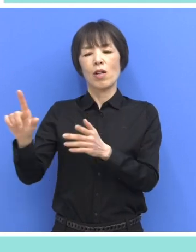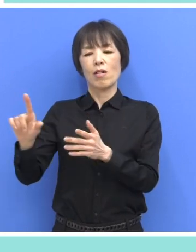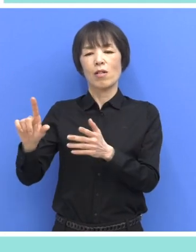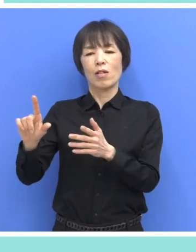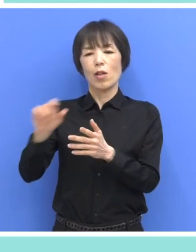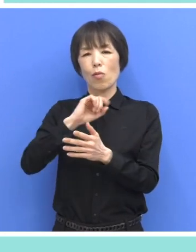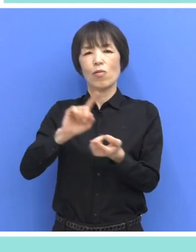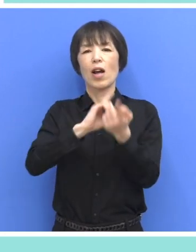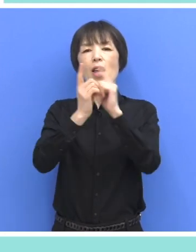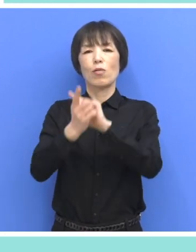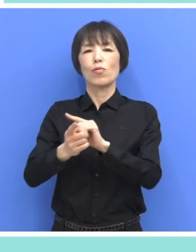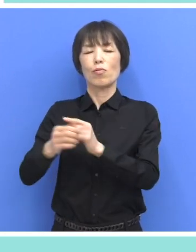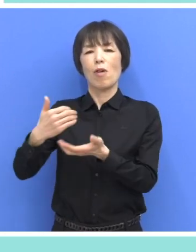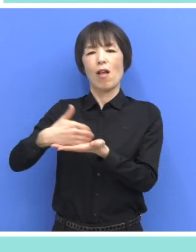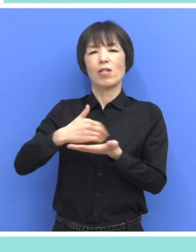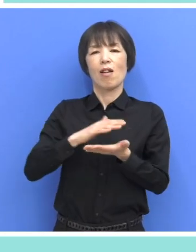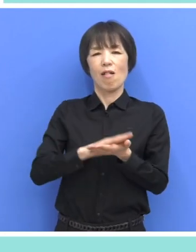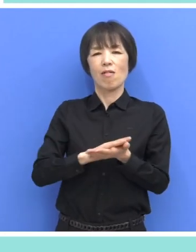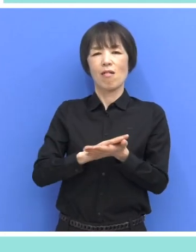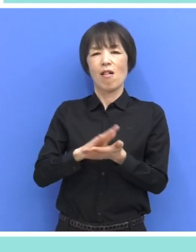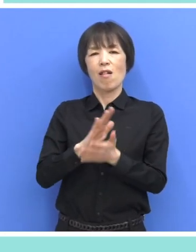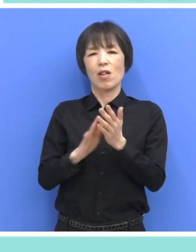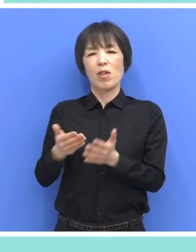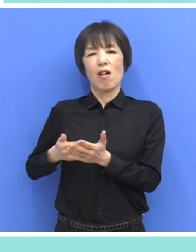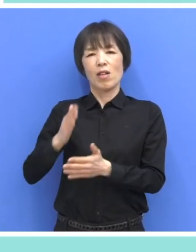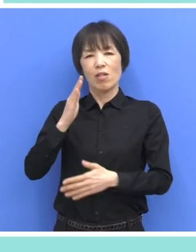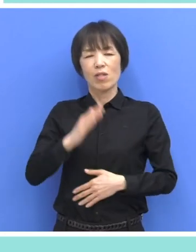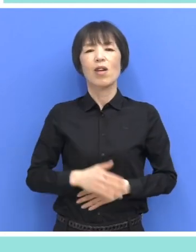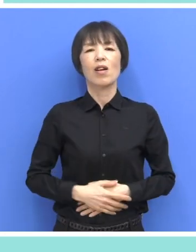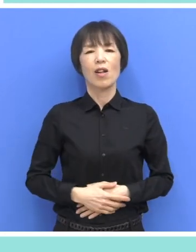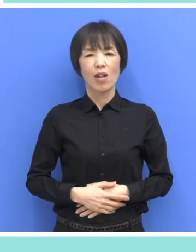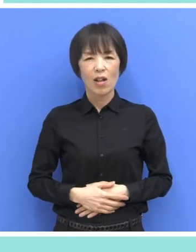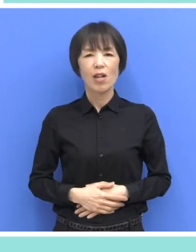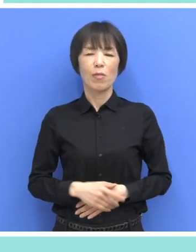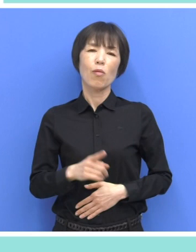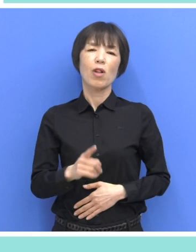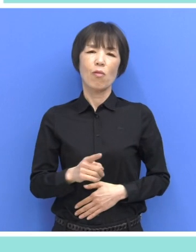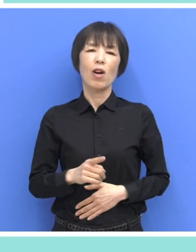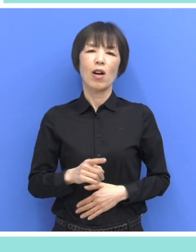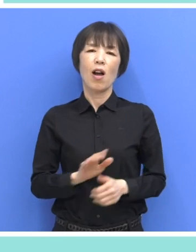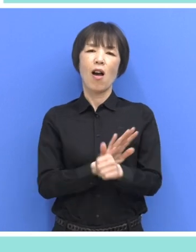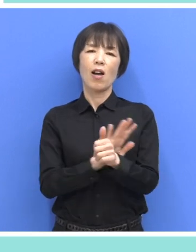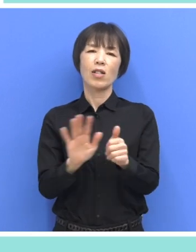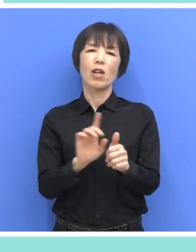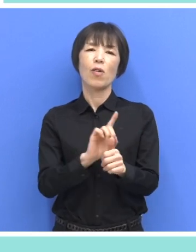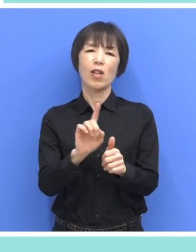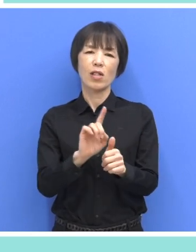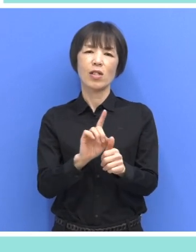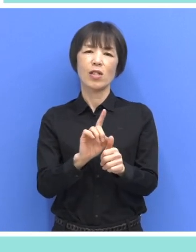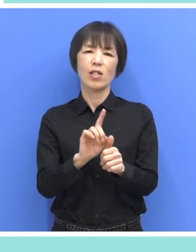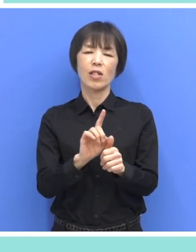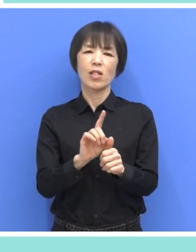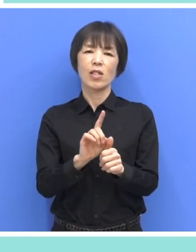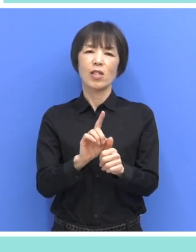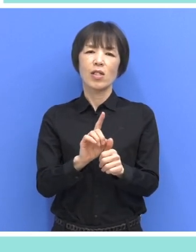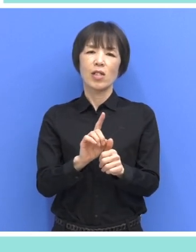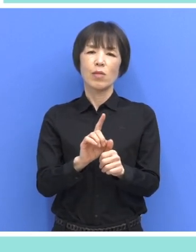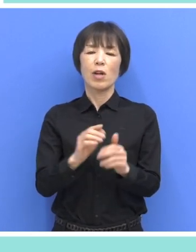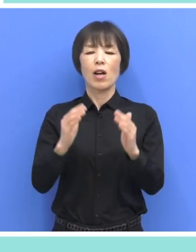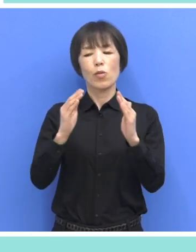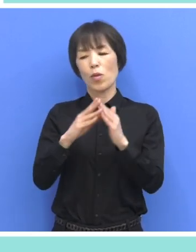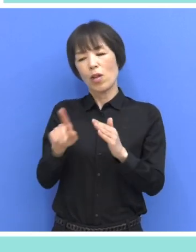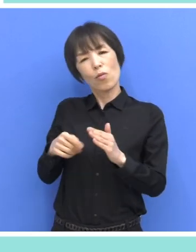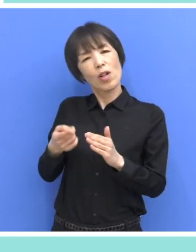めて詳しく教えてください。 はい、地域コミュニティが企画化しているその背景は、おそらくご近